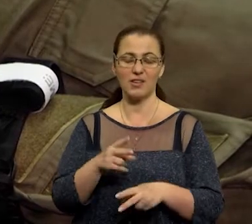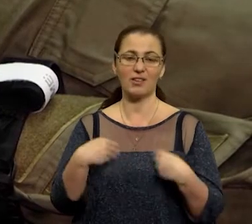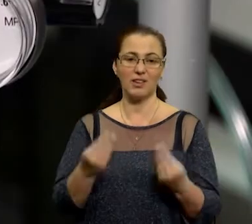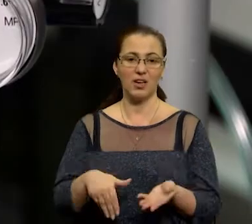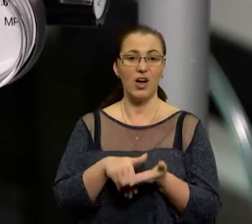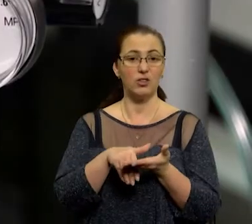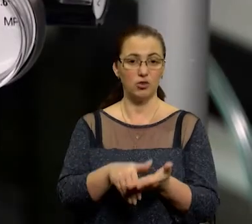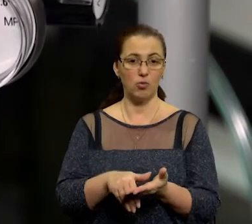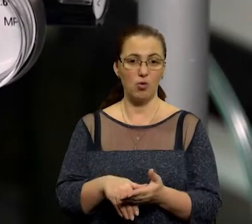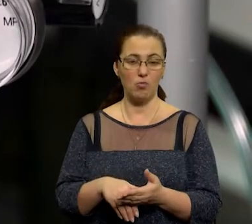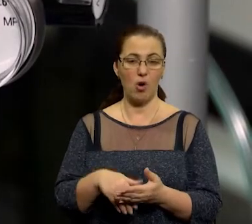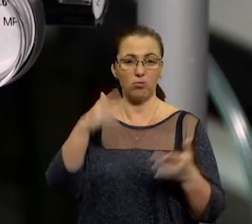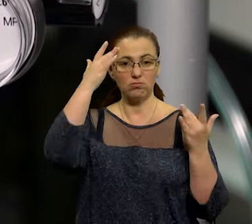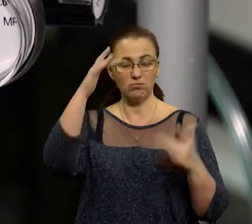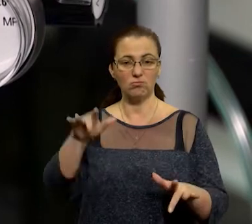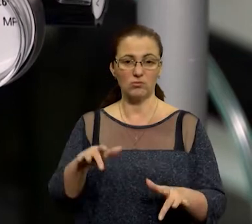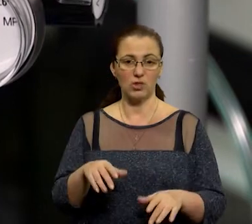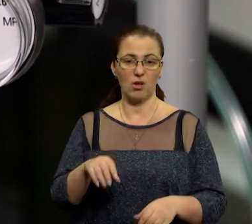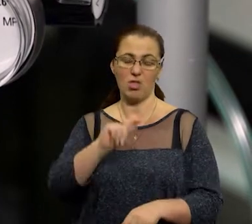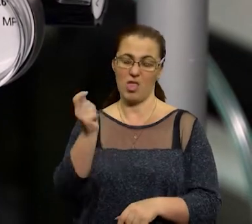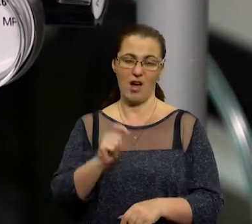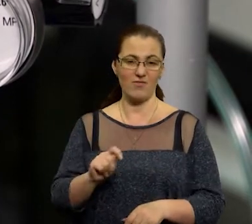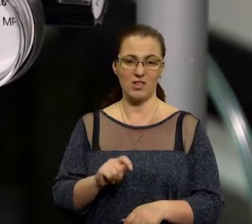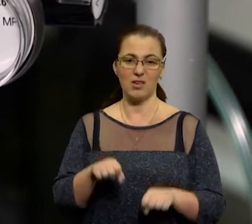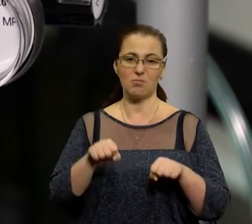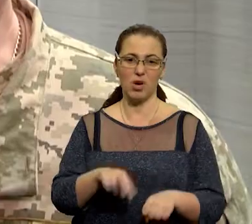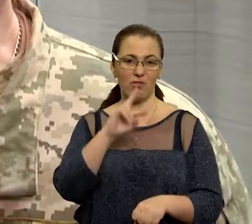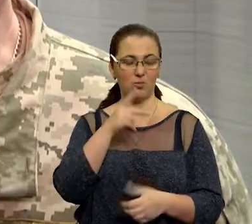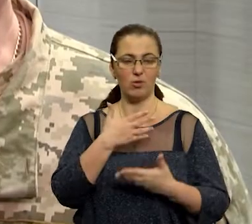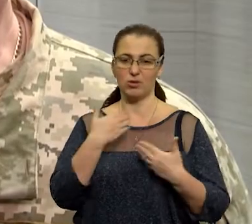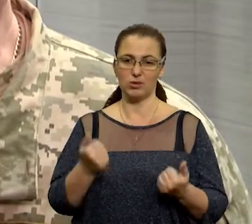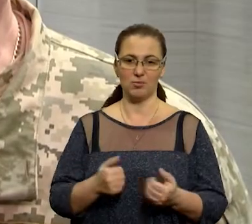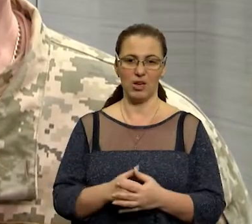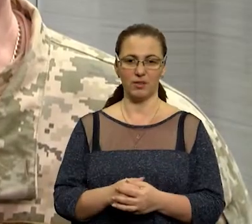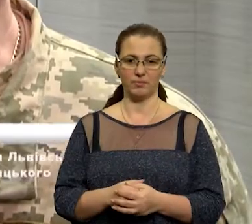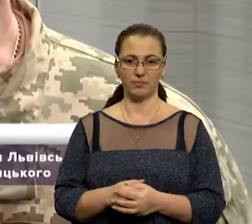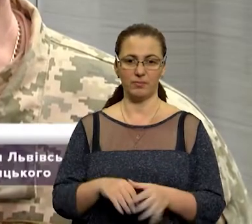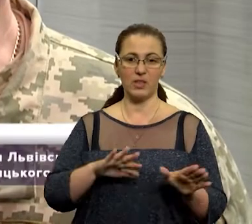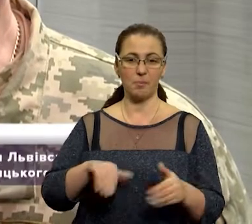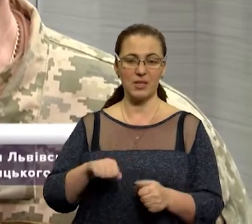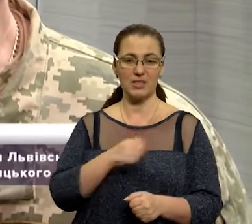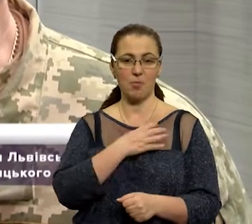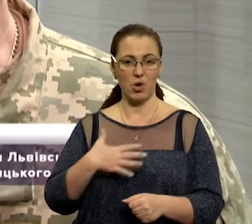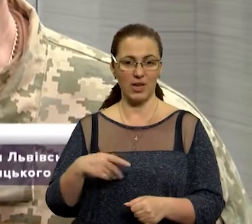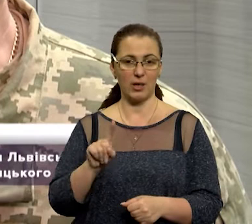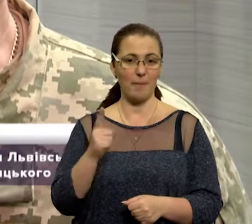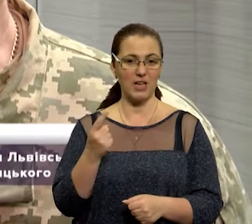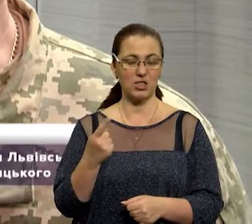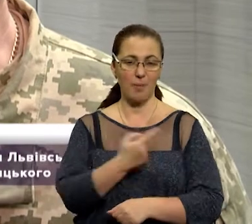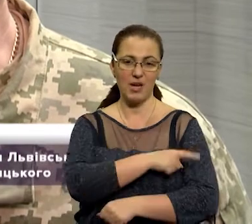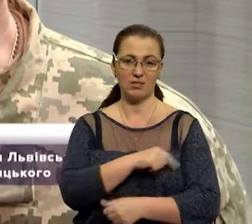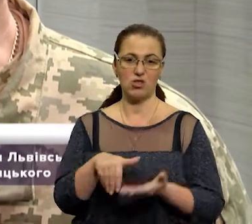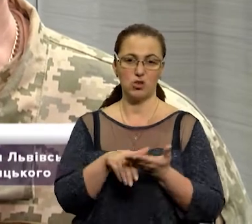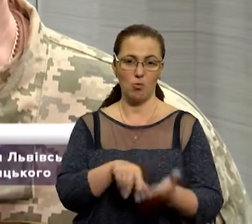ситуаціях. На війні права на помилку немає, і кожна хвилина на вагу золота. Після поранення перша медична допомога повинна